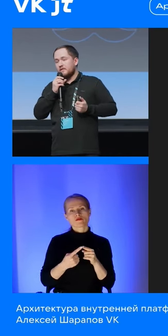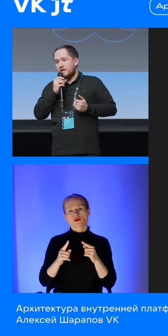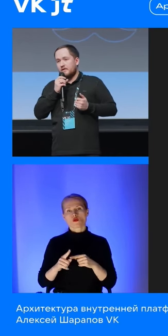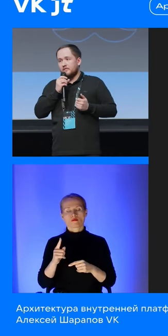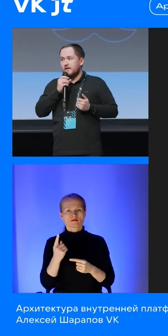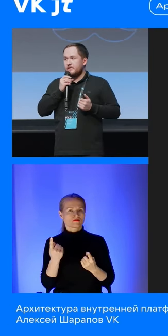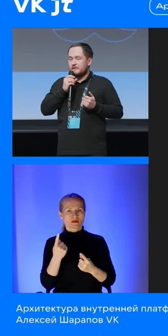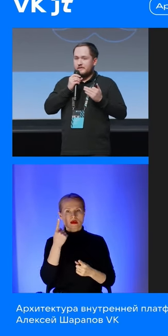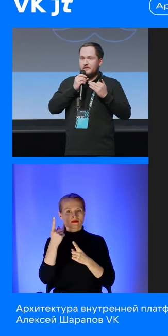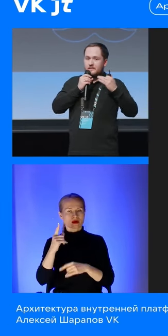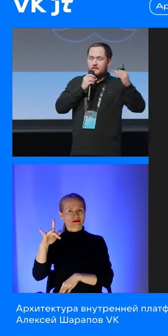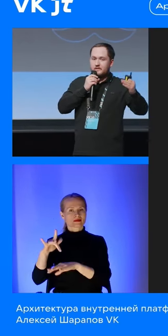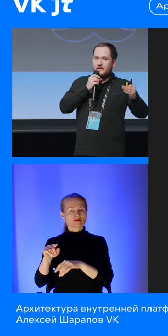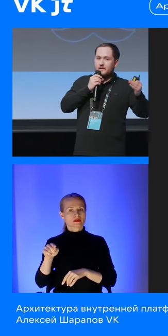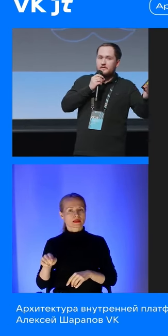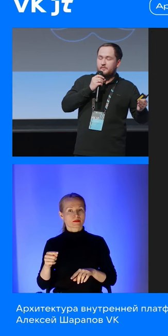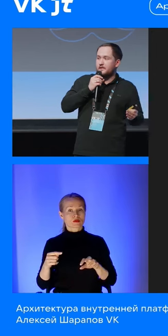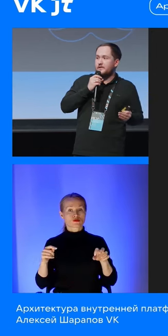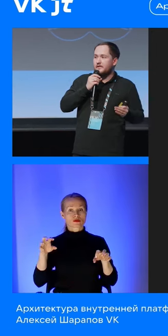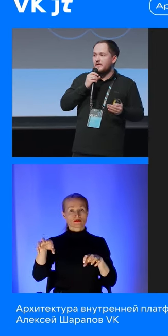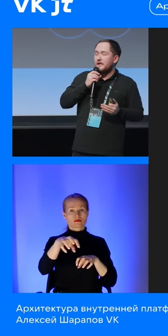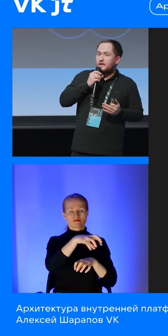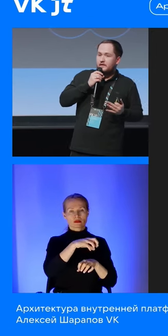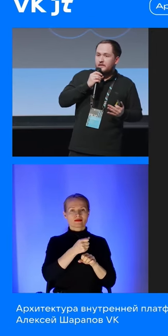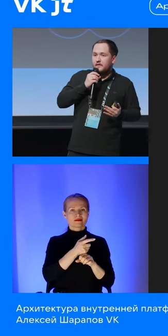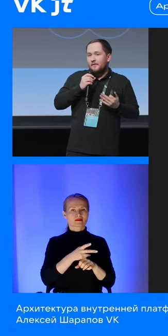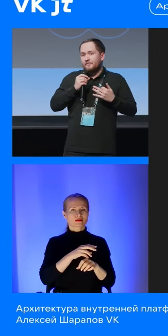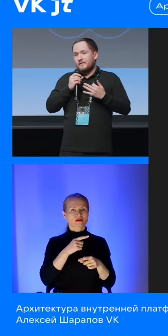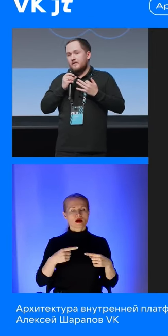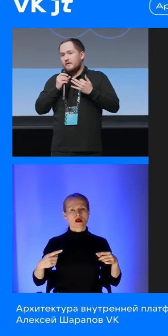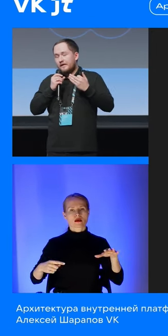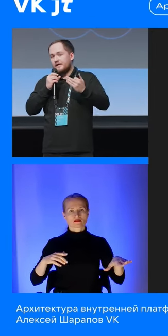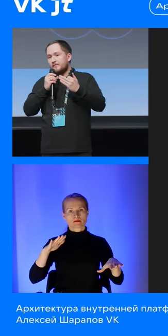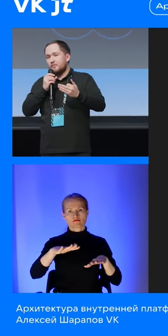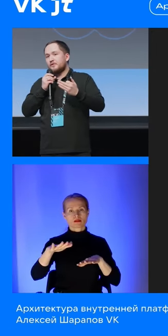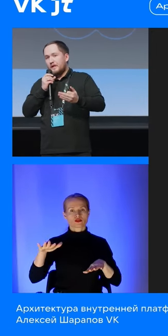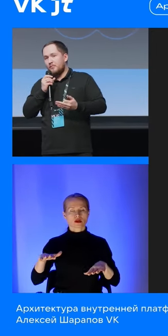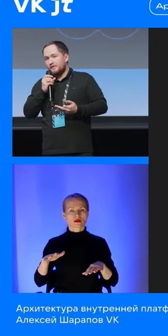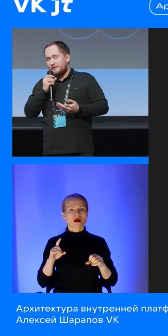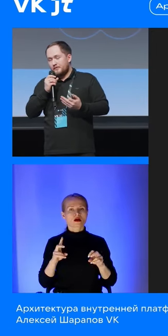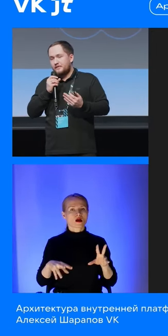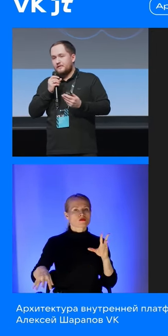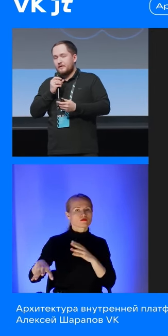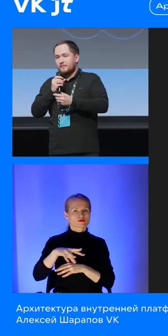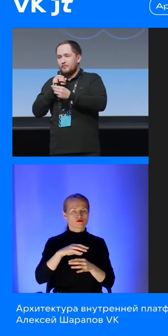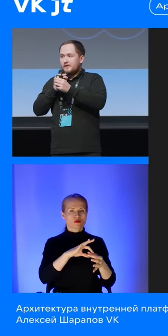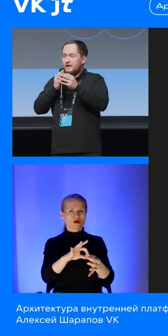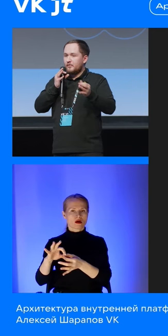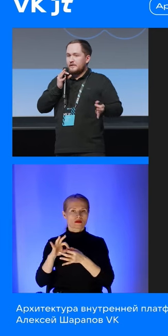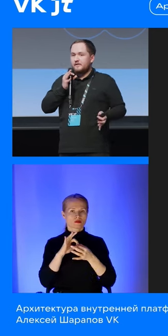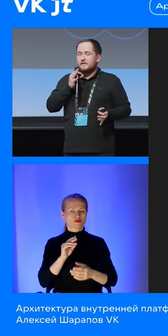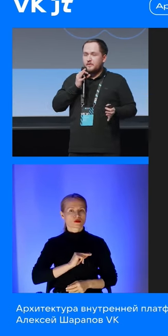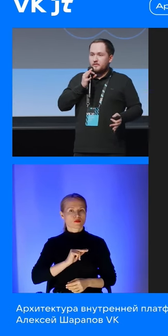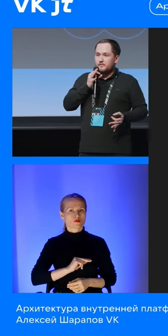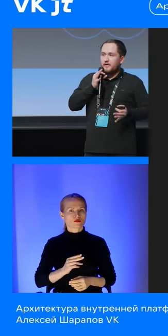то есть как я говорил у нах их несколько на разных площадках и как это всё будет работать то есть Будет ли